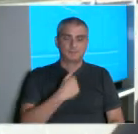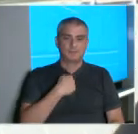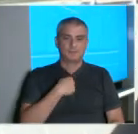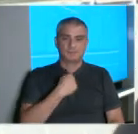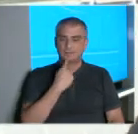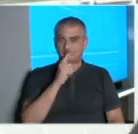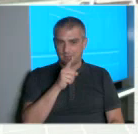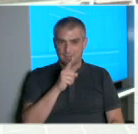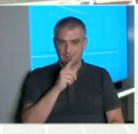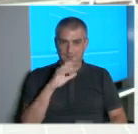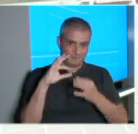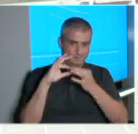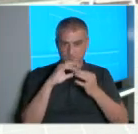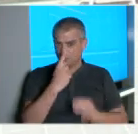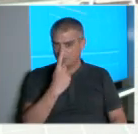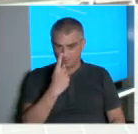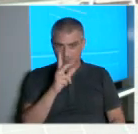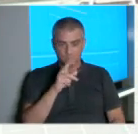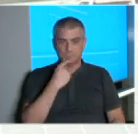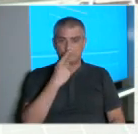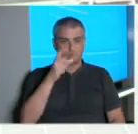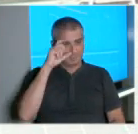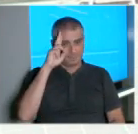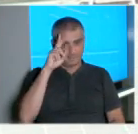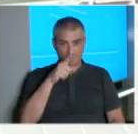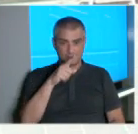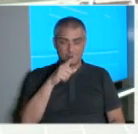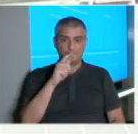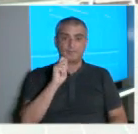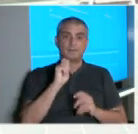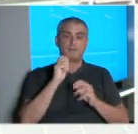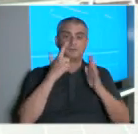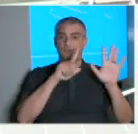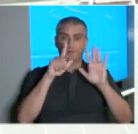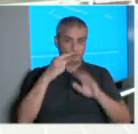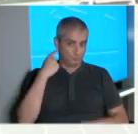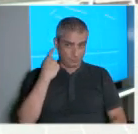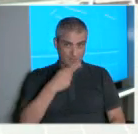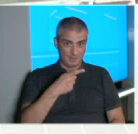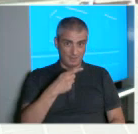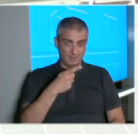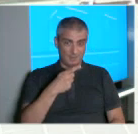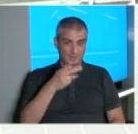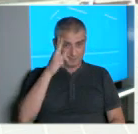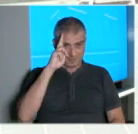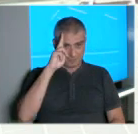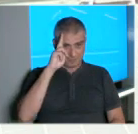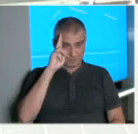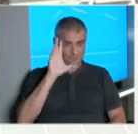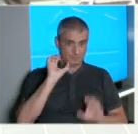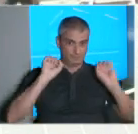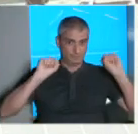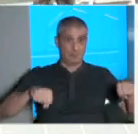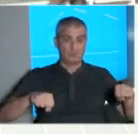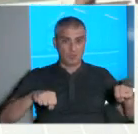אני אגיד לך במשפט אחד, כמו שאמר בגין, ב-77, אתה שומע, הליכוד עלה